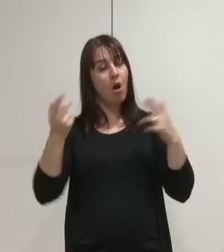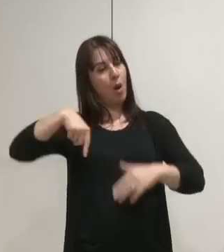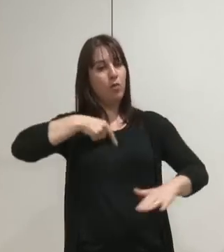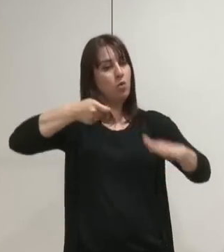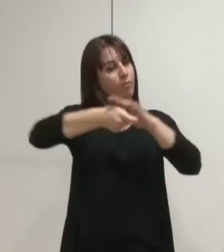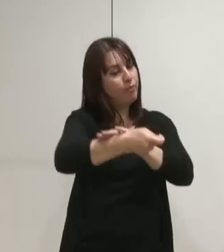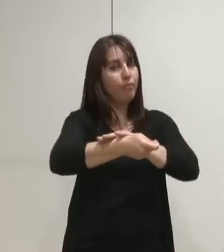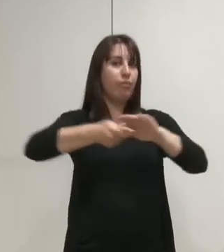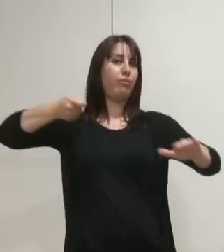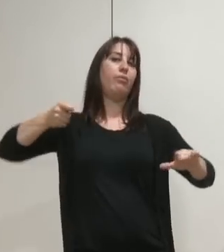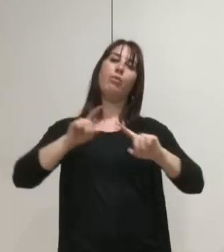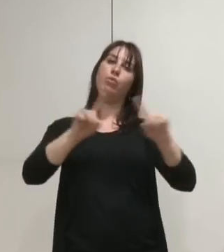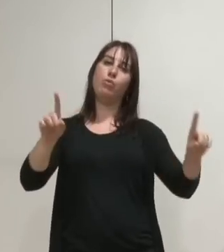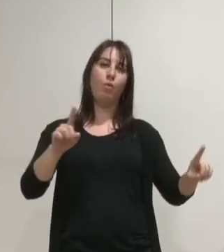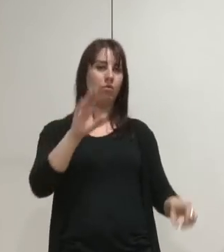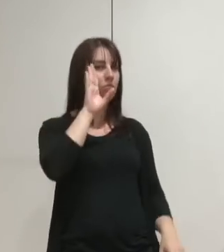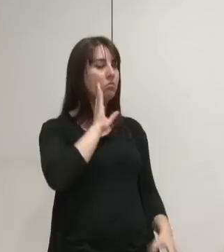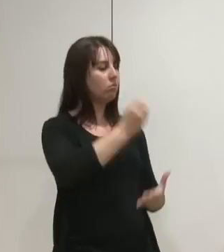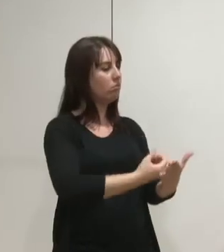collectivité je vous